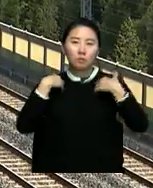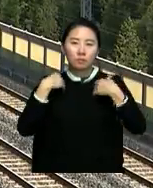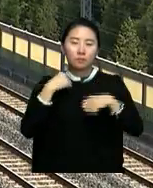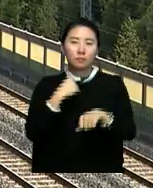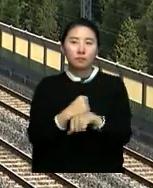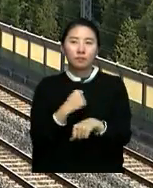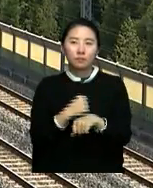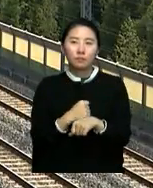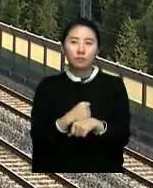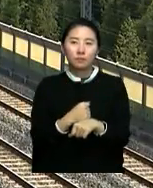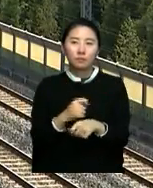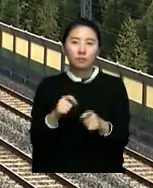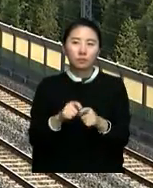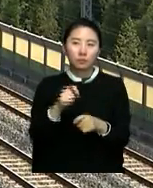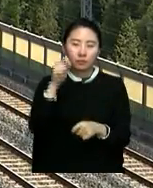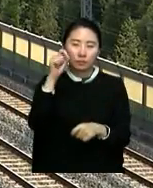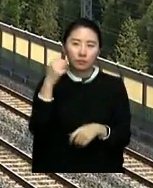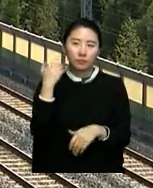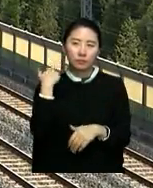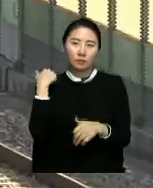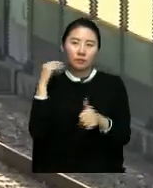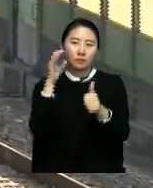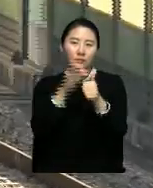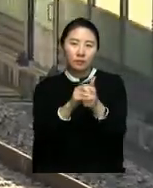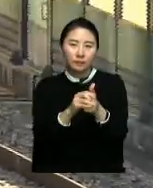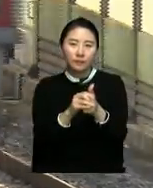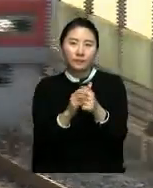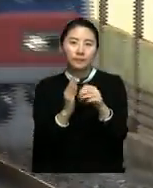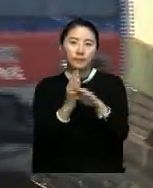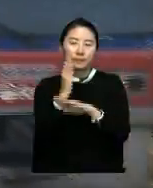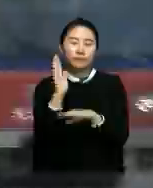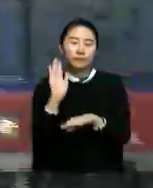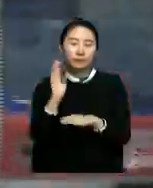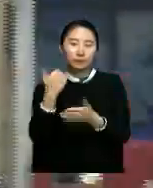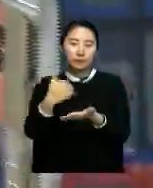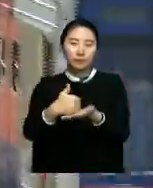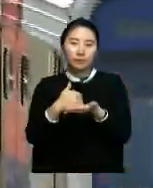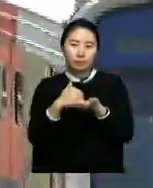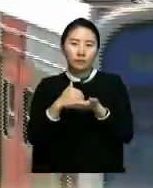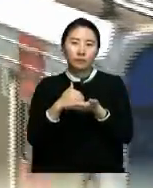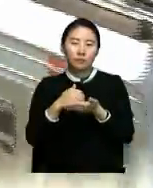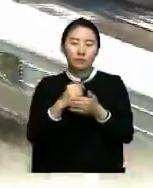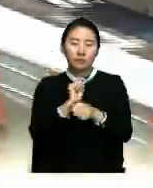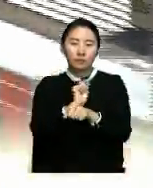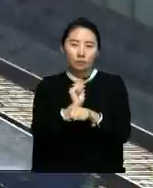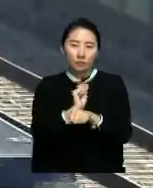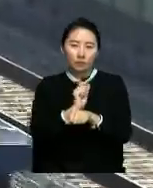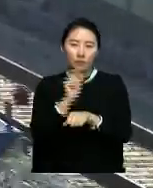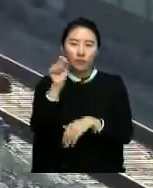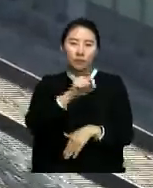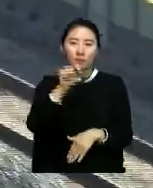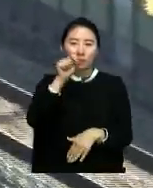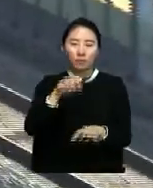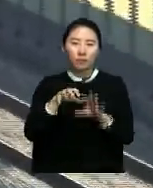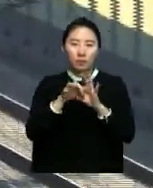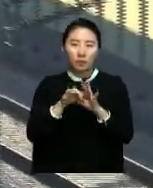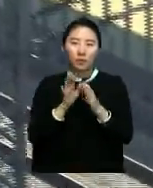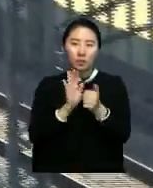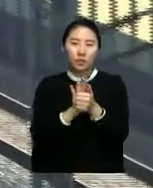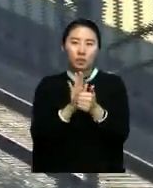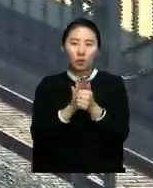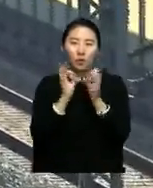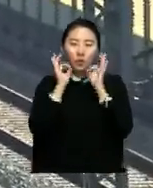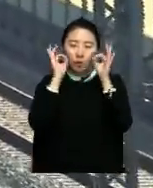하고 수년간 책임 떠넘기기에 급급했던 소음 민원이 행정당국과 지자체 관계기관의